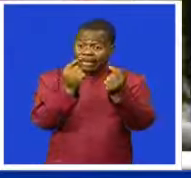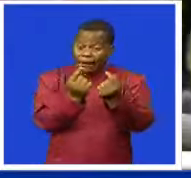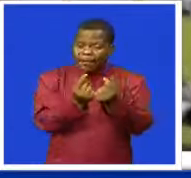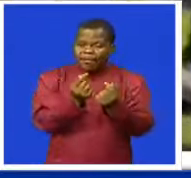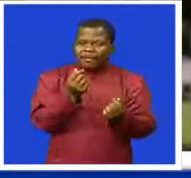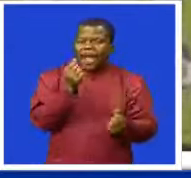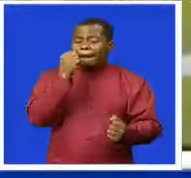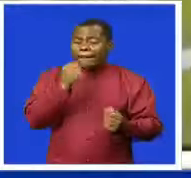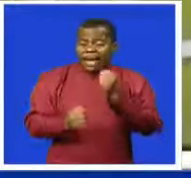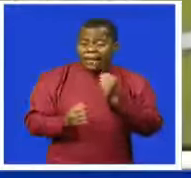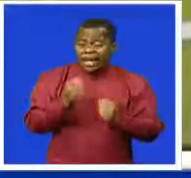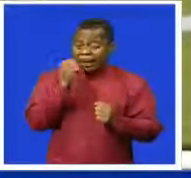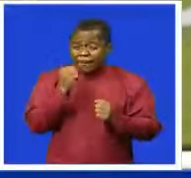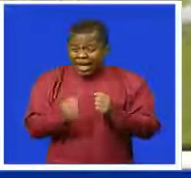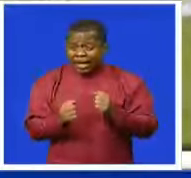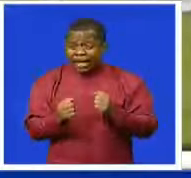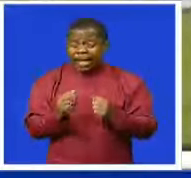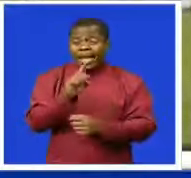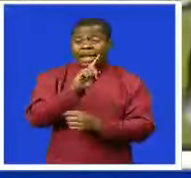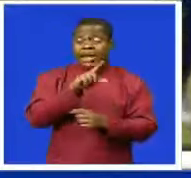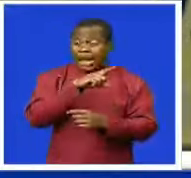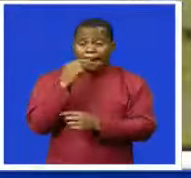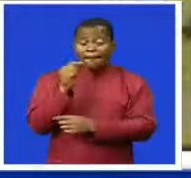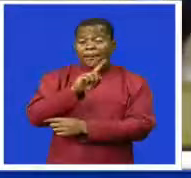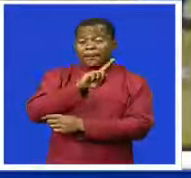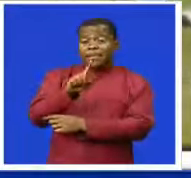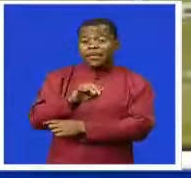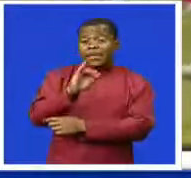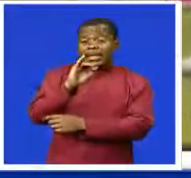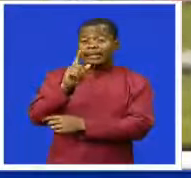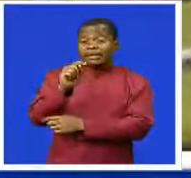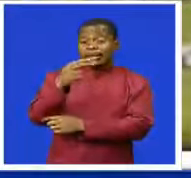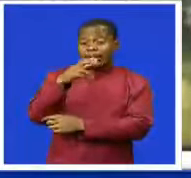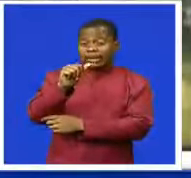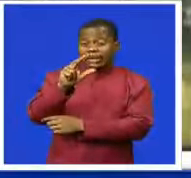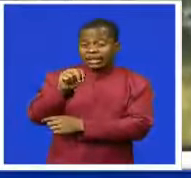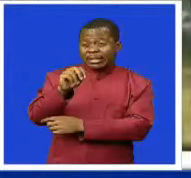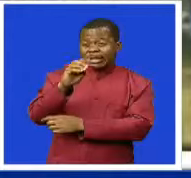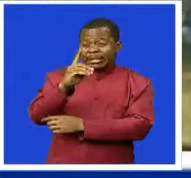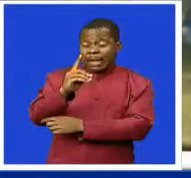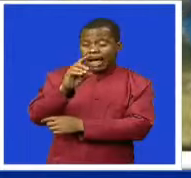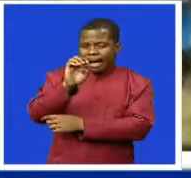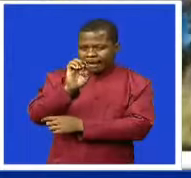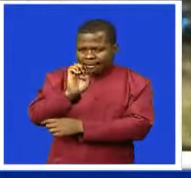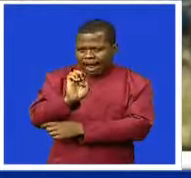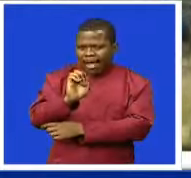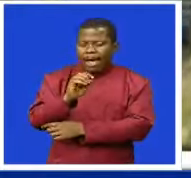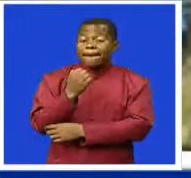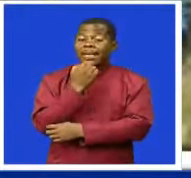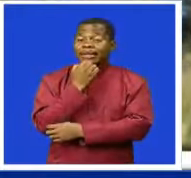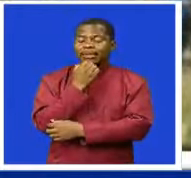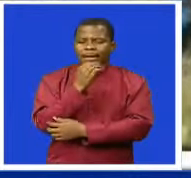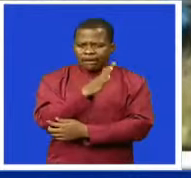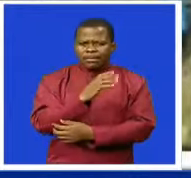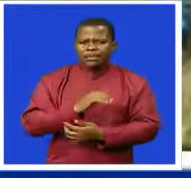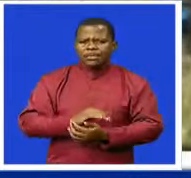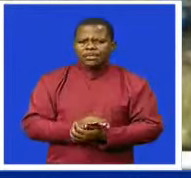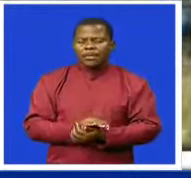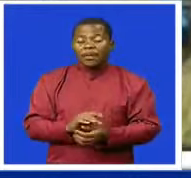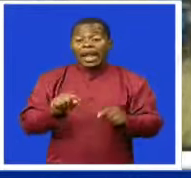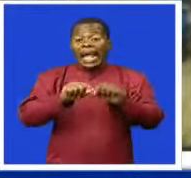Liqembu lamatubane izithande Athletics Club libambe umchuzelwano lowadiwa ngokuthi yizithande Athletics Club